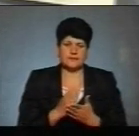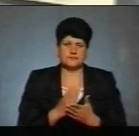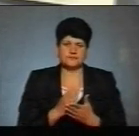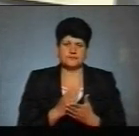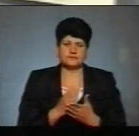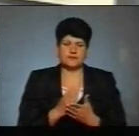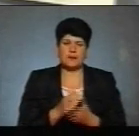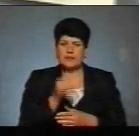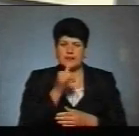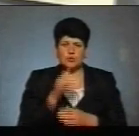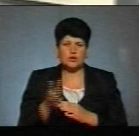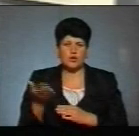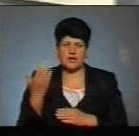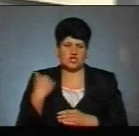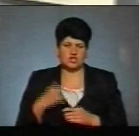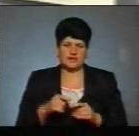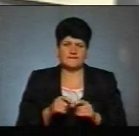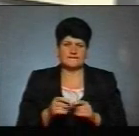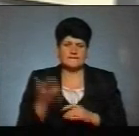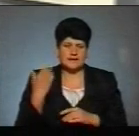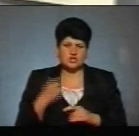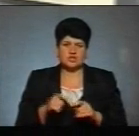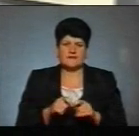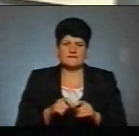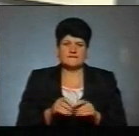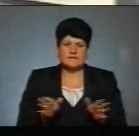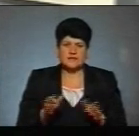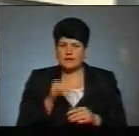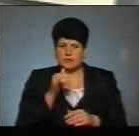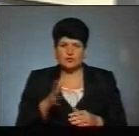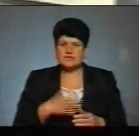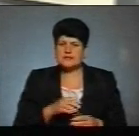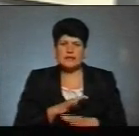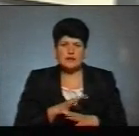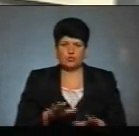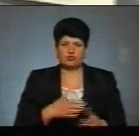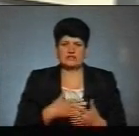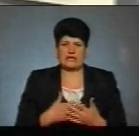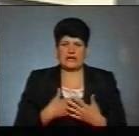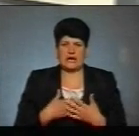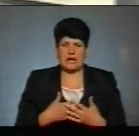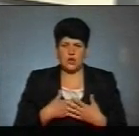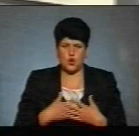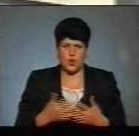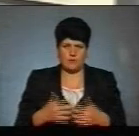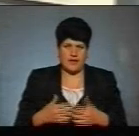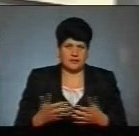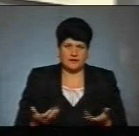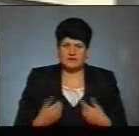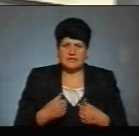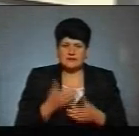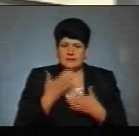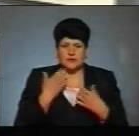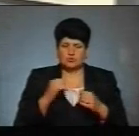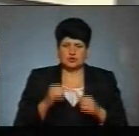ми не могли його раніше відкрити тільки через те, що в нас не було дихального обладнання. Тобто нам тоді, ми не мали можливості